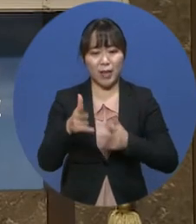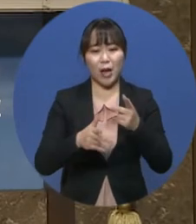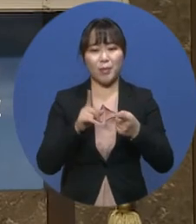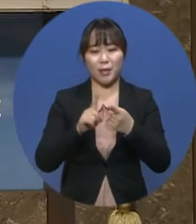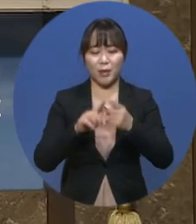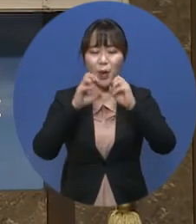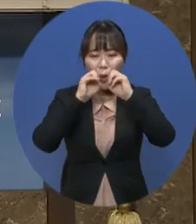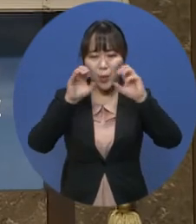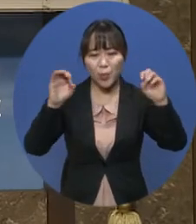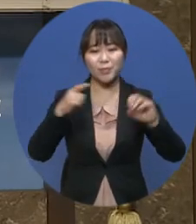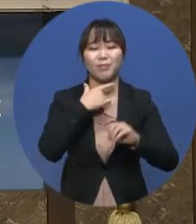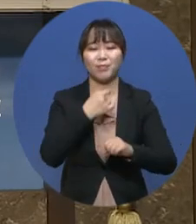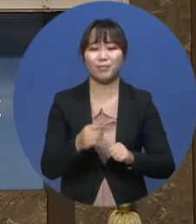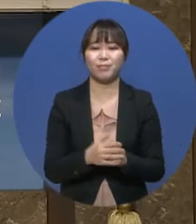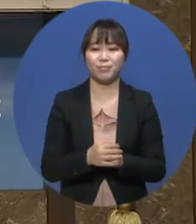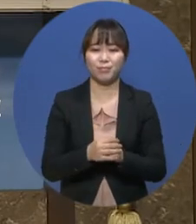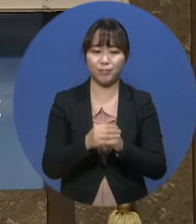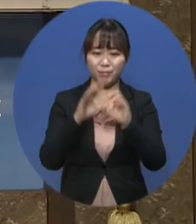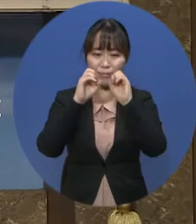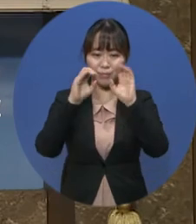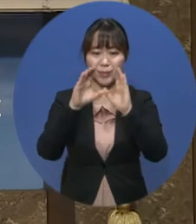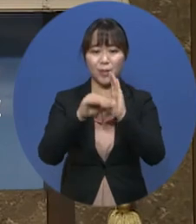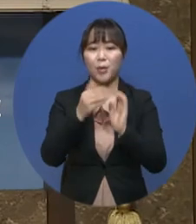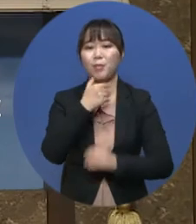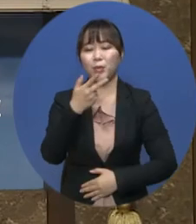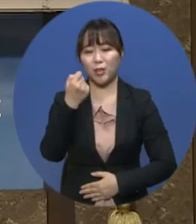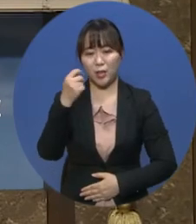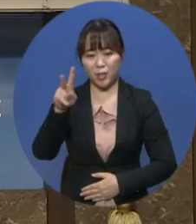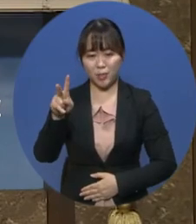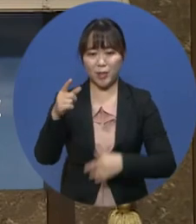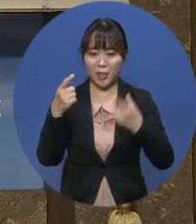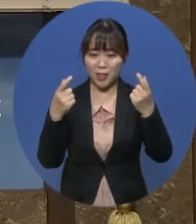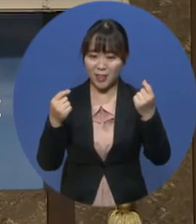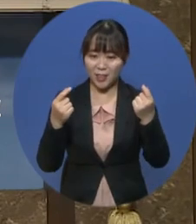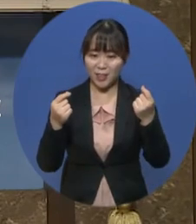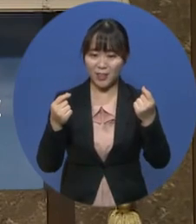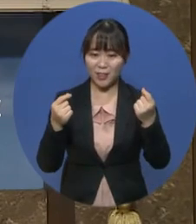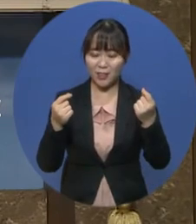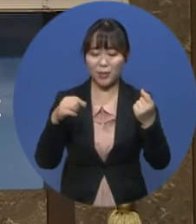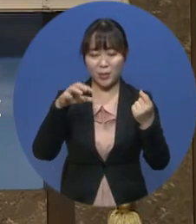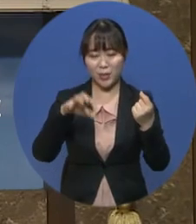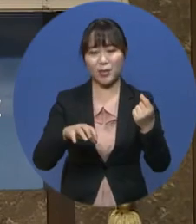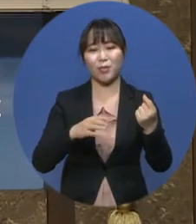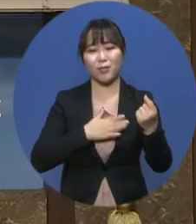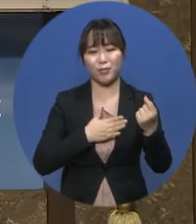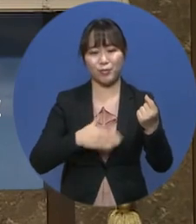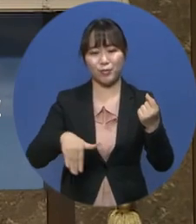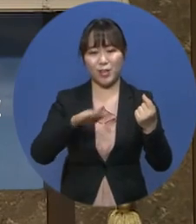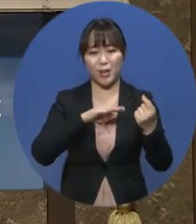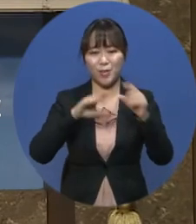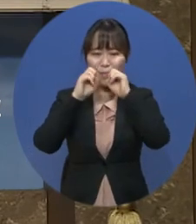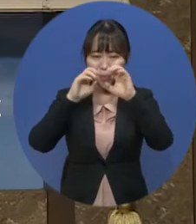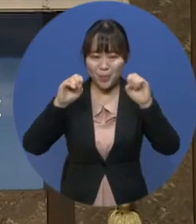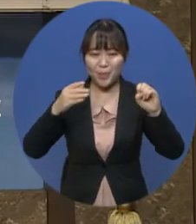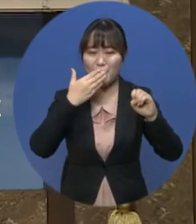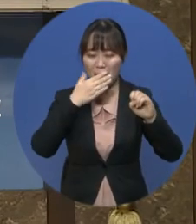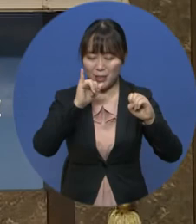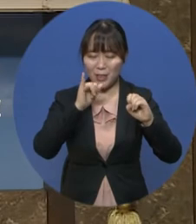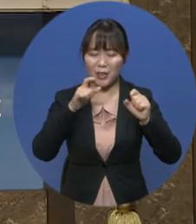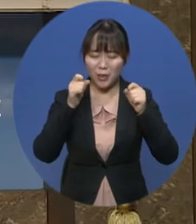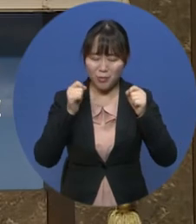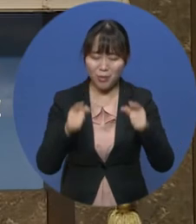드렸으면 좋겠어요 예 알리는데 이런데 복지 tv 처럼 그런데서 어 저희를 알려드릴 수 있는